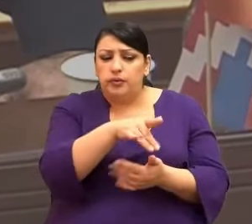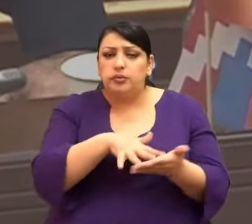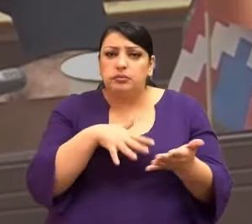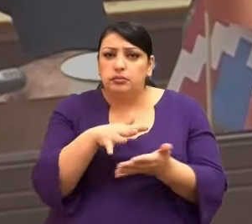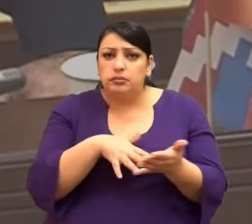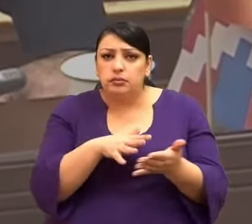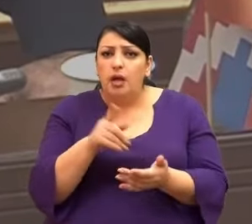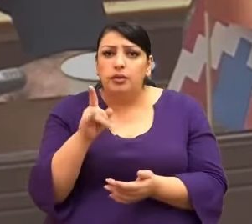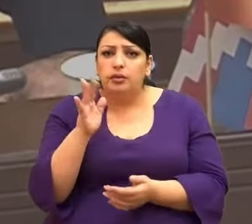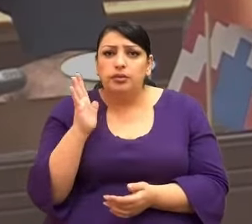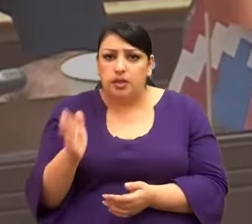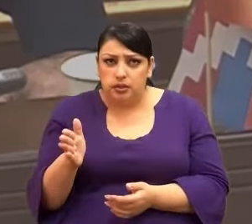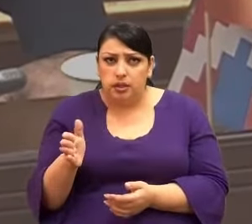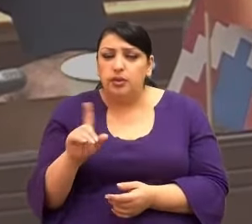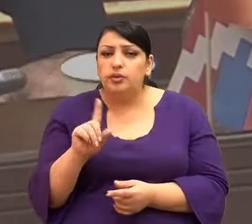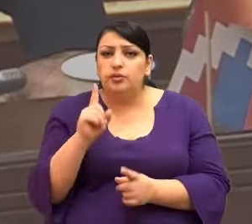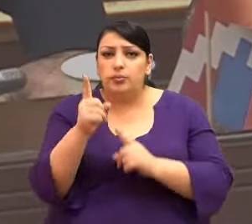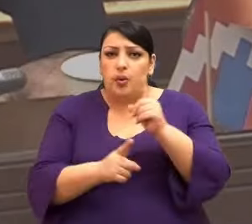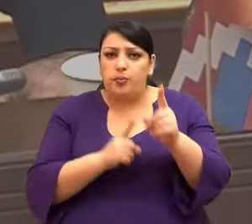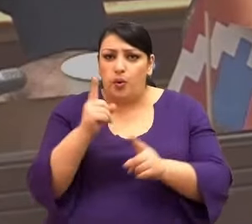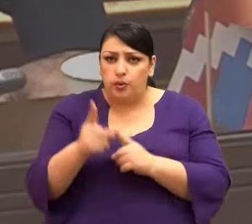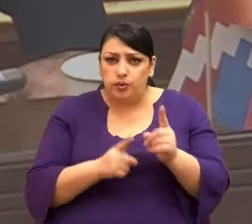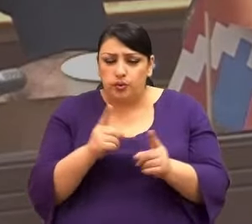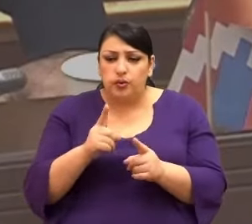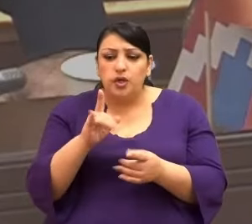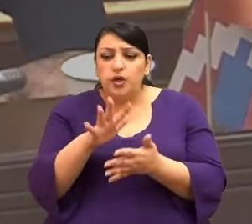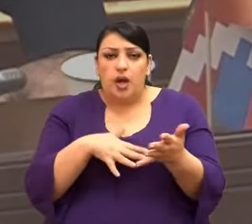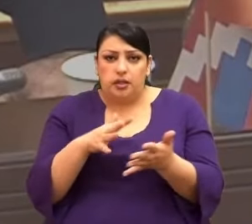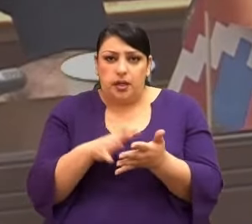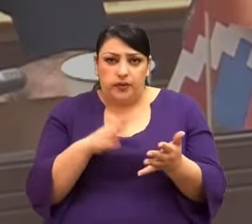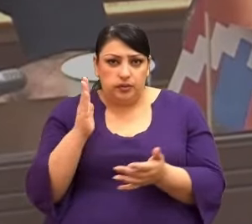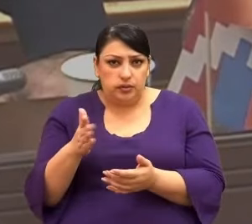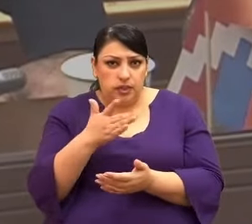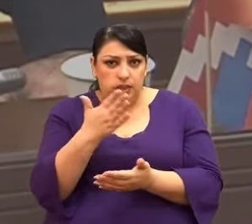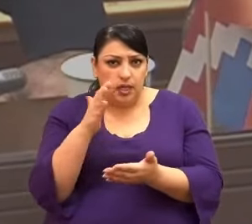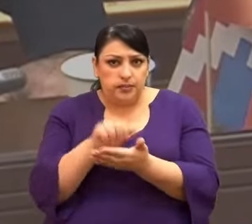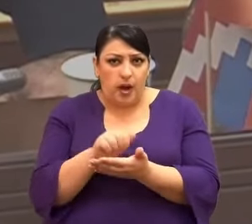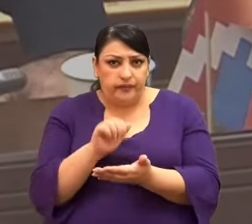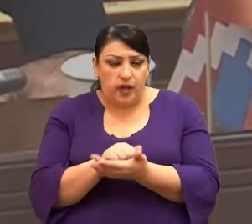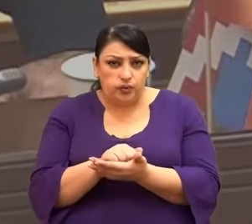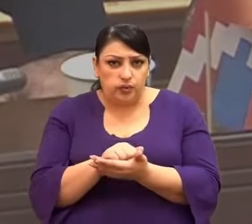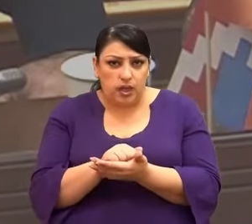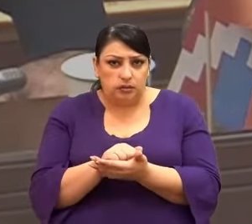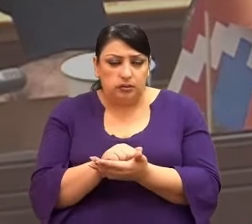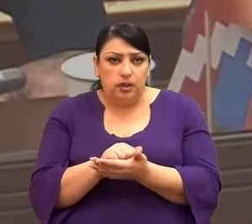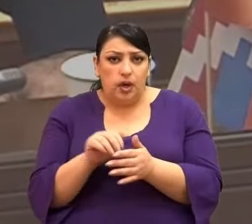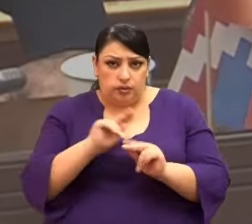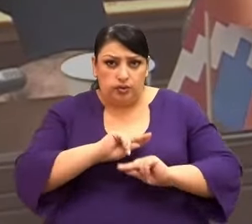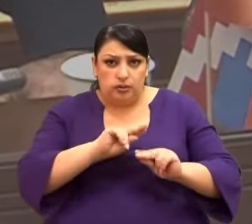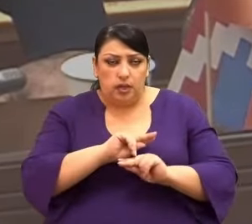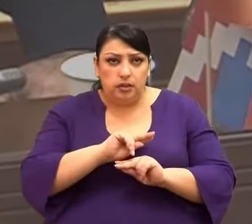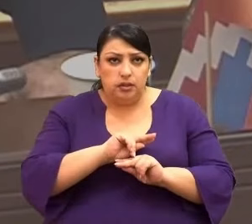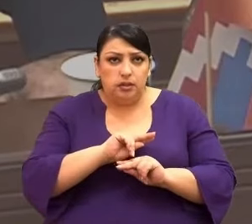ինչ, այս փոփոխությունները ինչ հնարավոր հետևանքների կբերեն զբաղվածության ոլորտում, իրավունքների